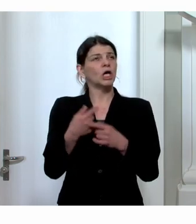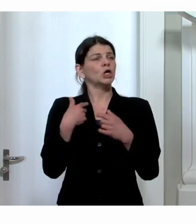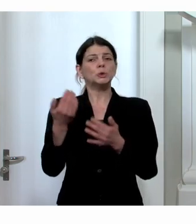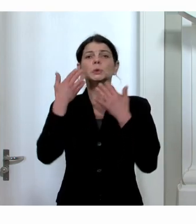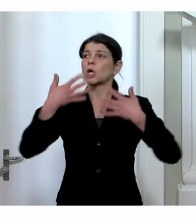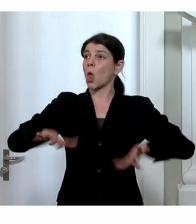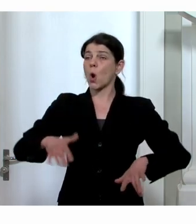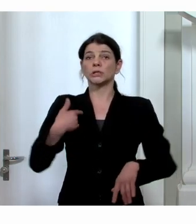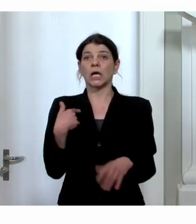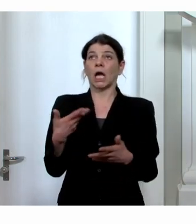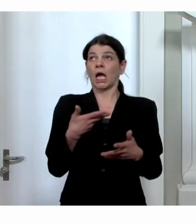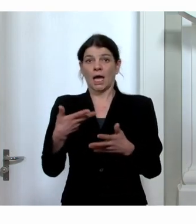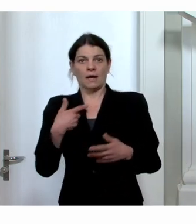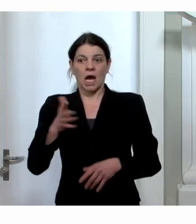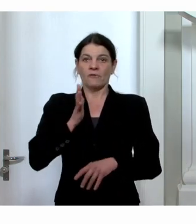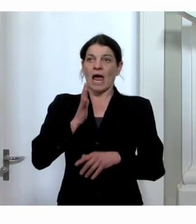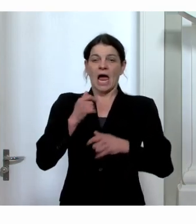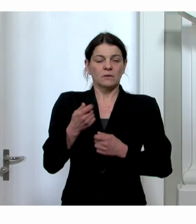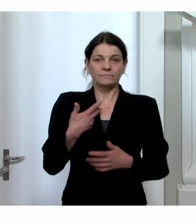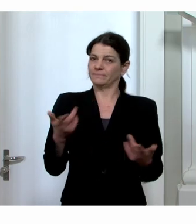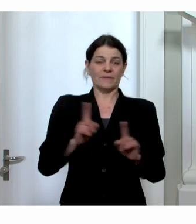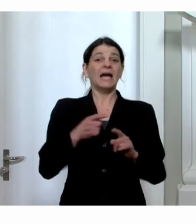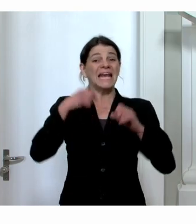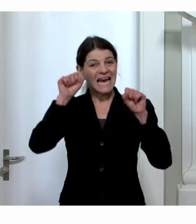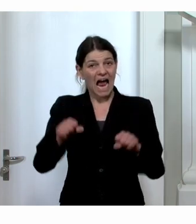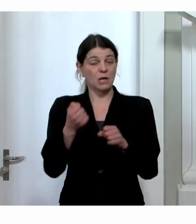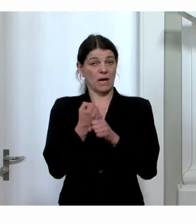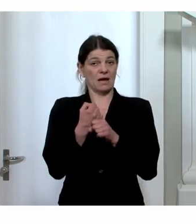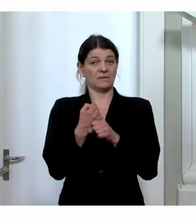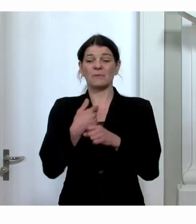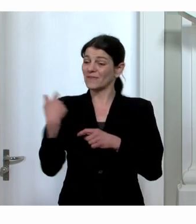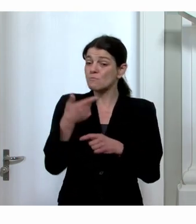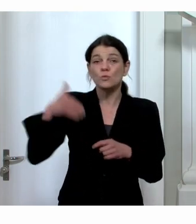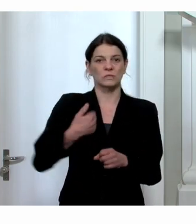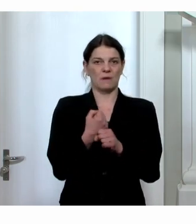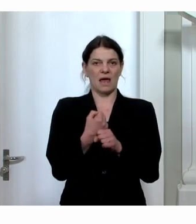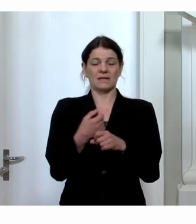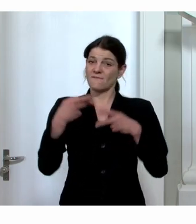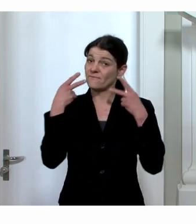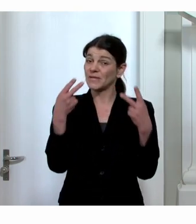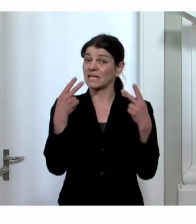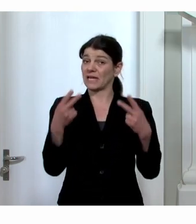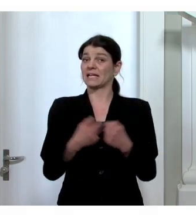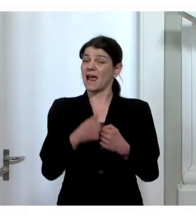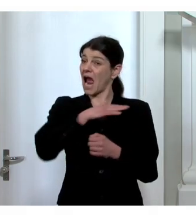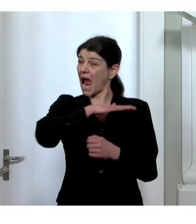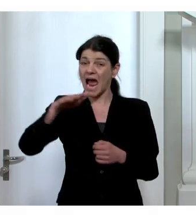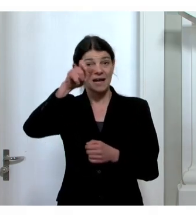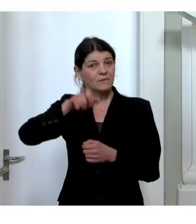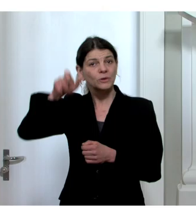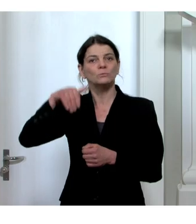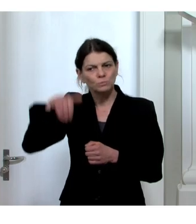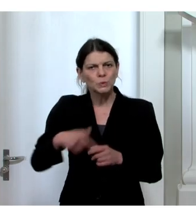Gefahr ausgeliefert sind. Wir können etwas tun. Aber wir müssen es tun. Es ist jetzt wichtig, dass sich alle